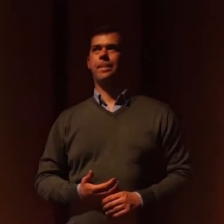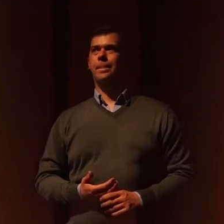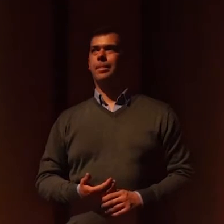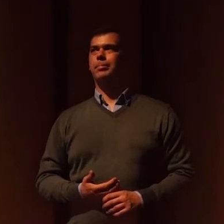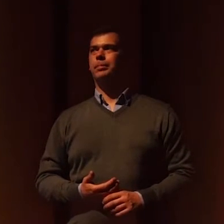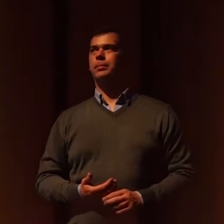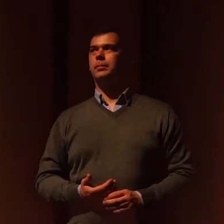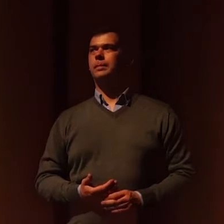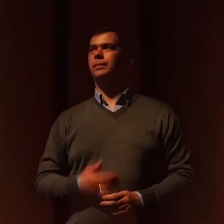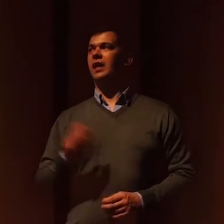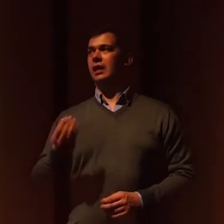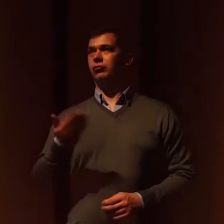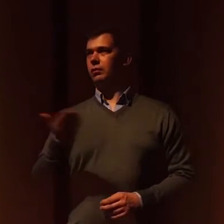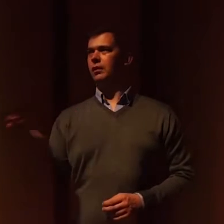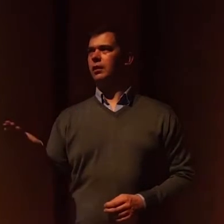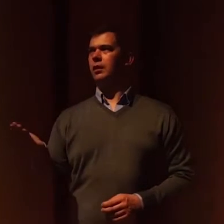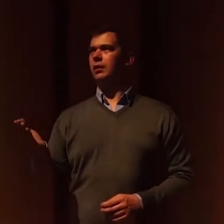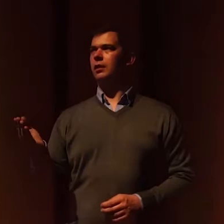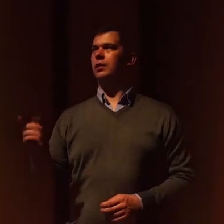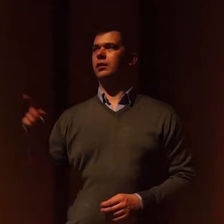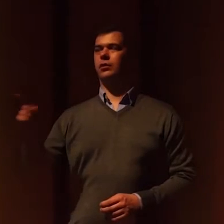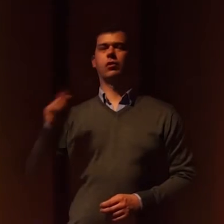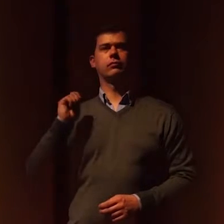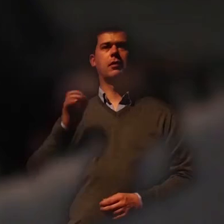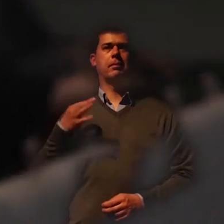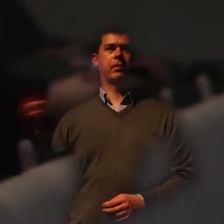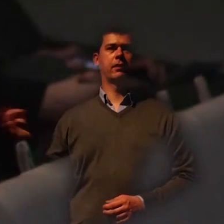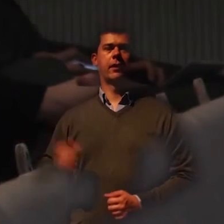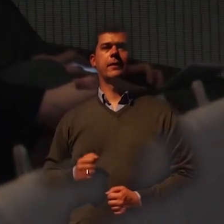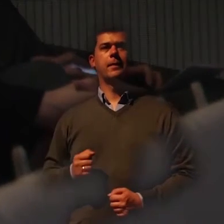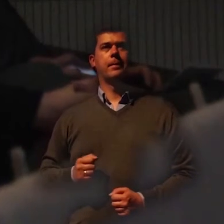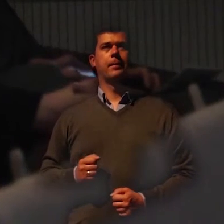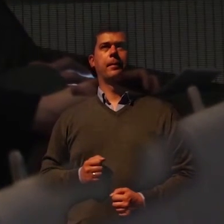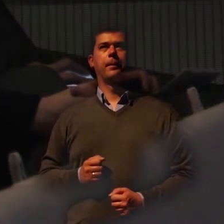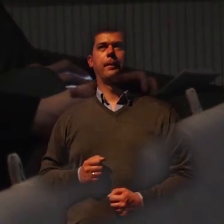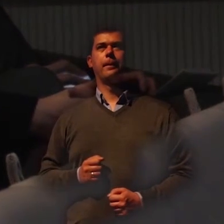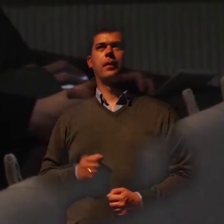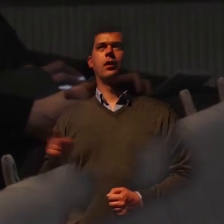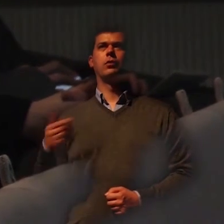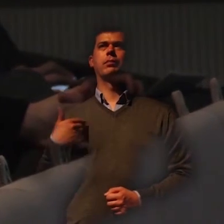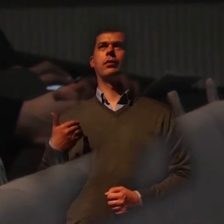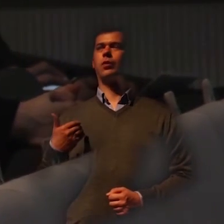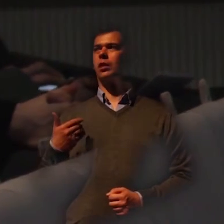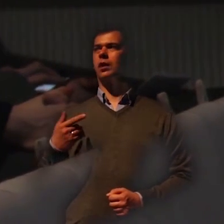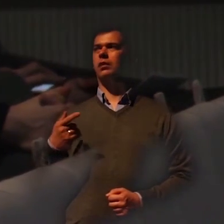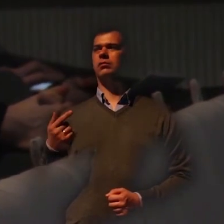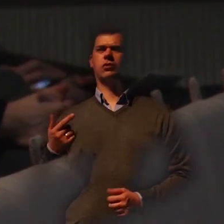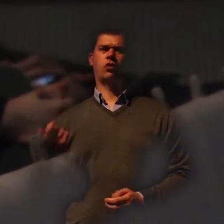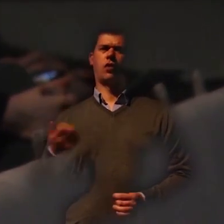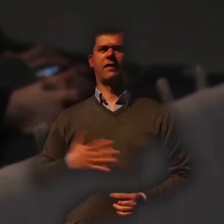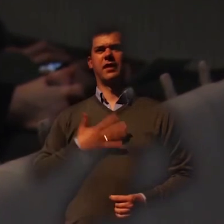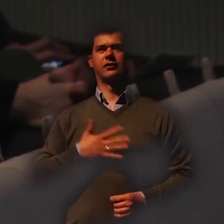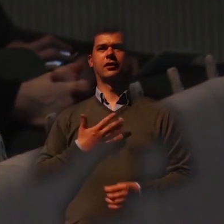Ministrów Czy ktoś z państwa jeszcze ja mam pytanie tak ponieważ mam takie wrażenie